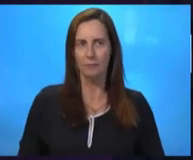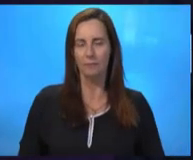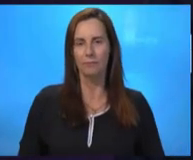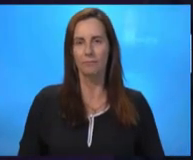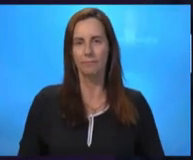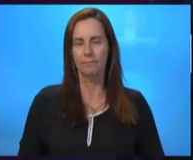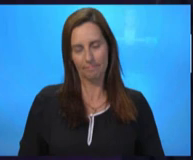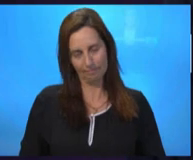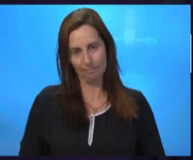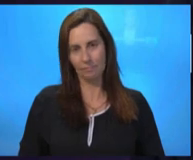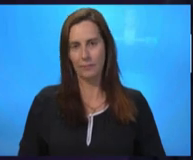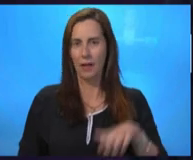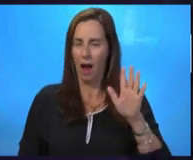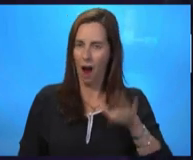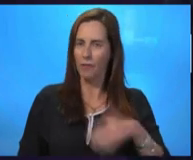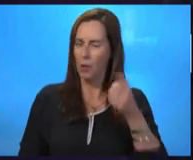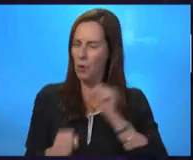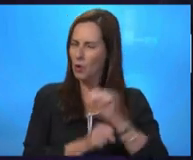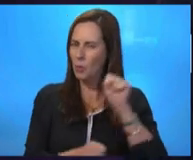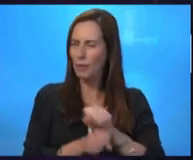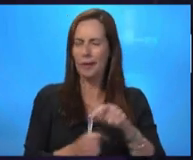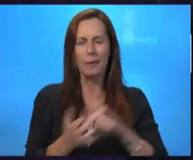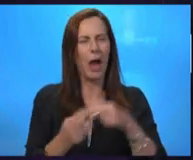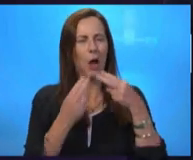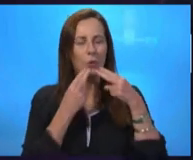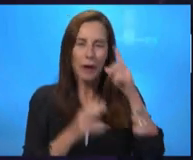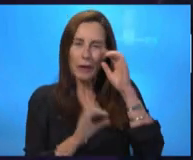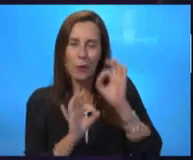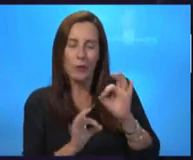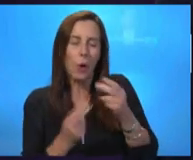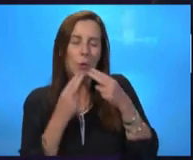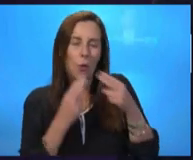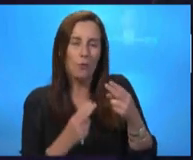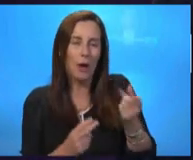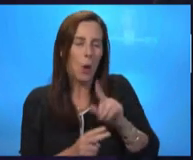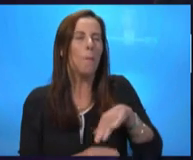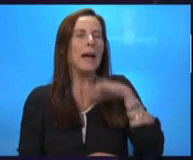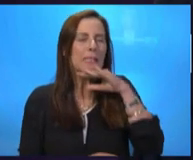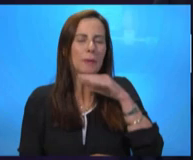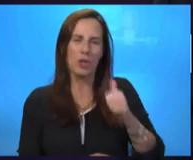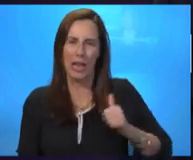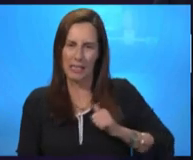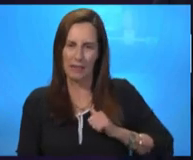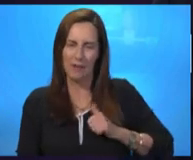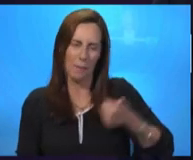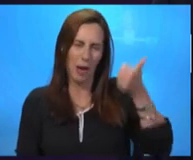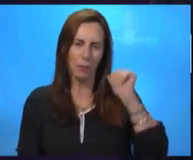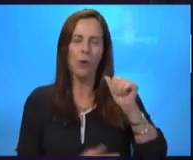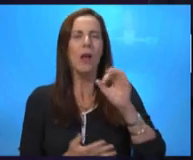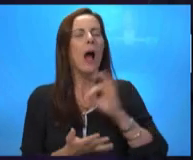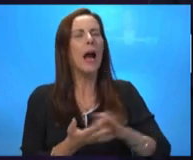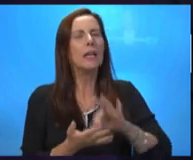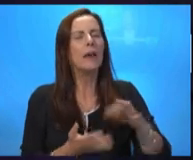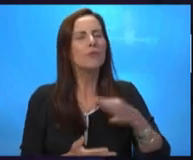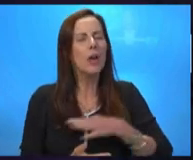אבל היו גם טענות במהלך היום לגבי התגובה המידתית, או אולי תגובה בלתי מספקת של צהל מאתמול. כתבנו הצבאי רואי שרון